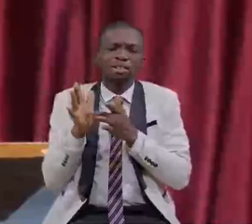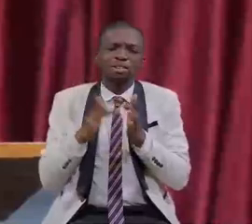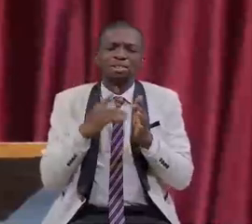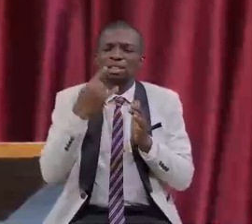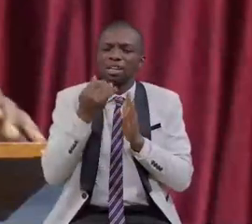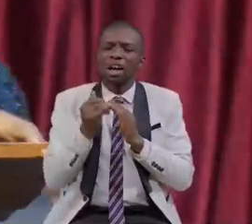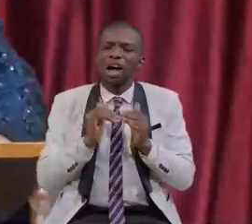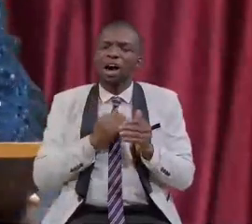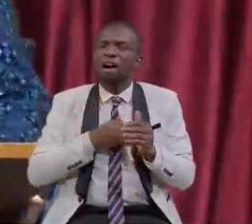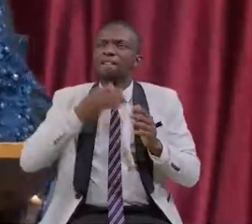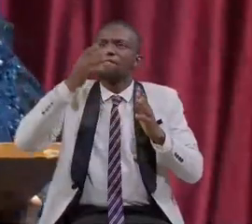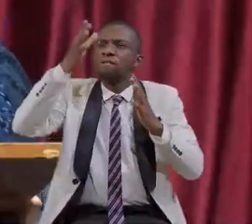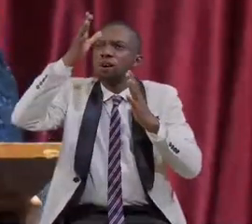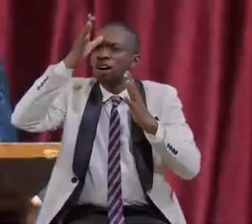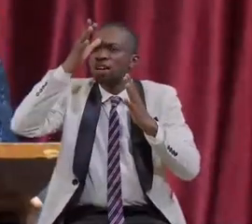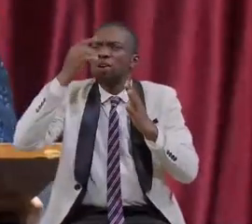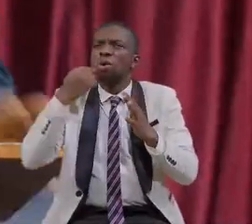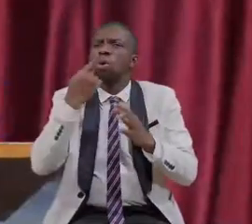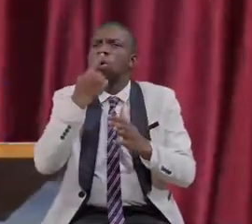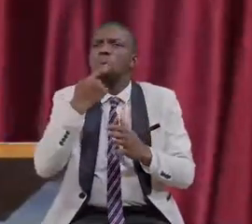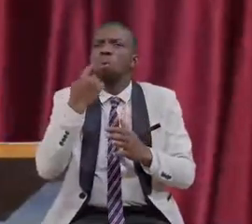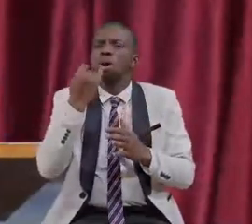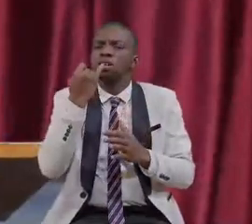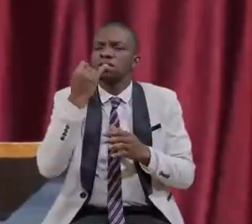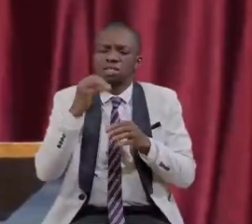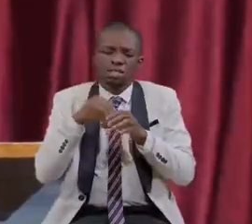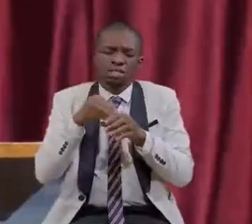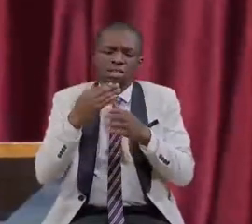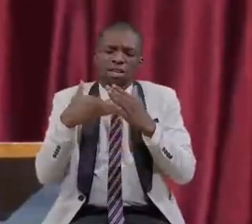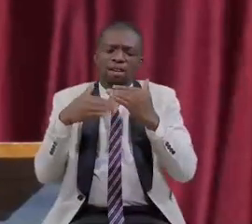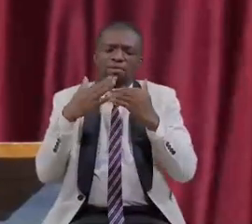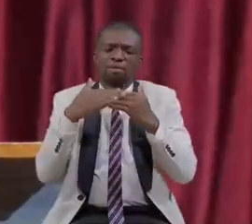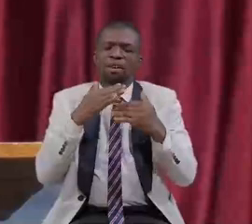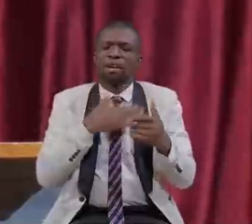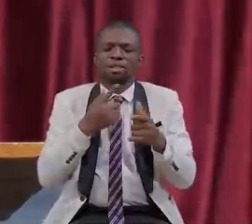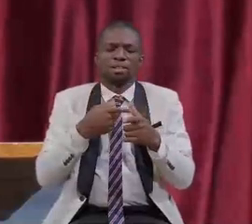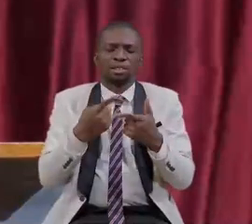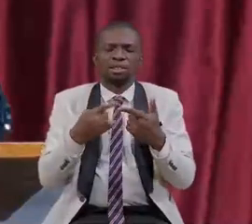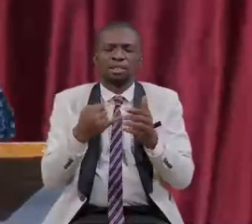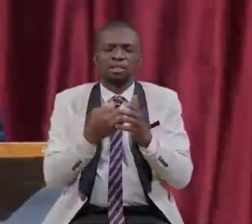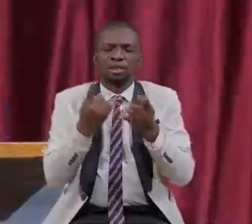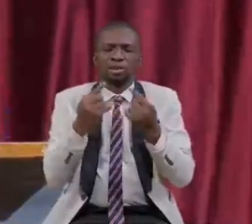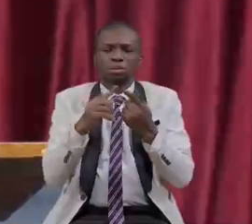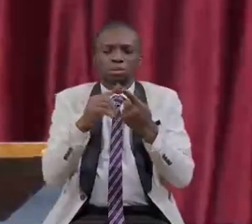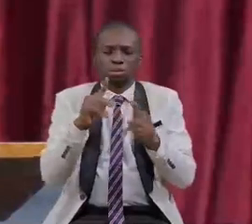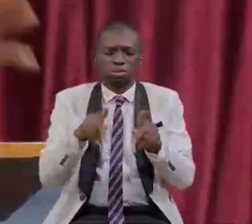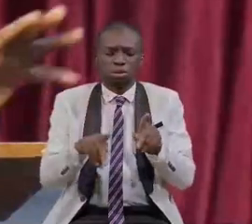notre Père qui est au ciel, ou dans les cieux. Et puis il revient à l'homme.